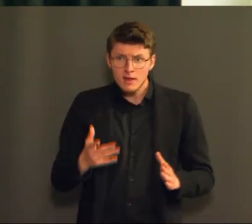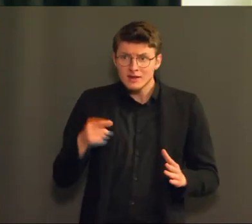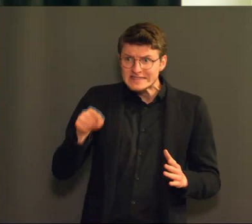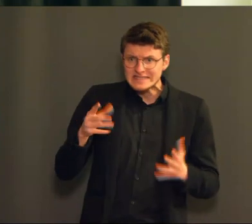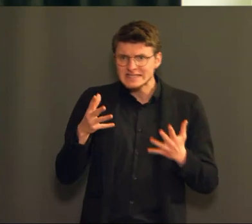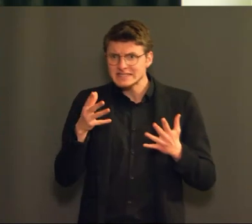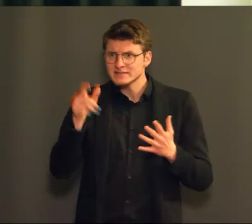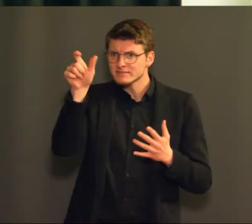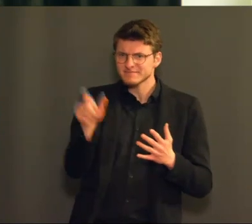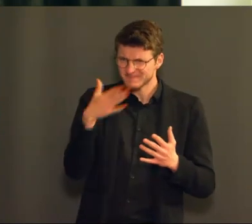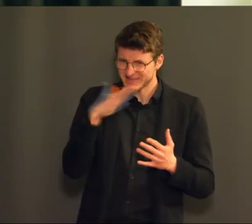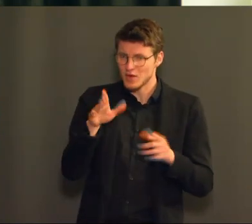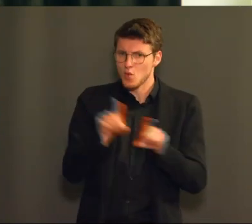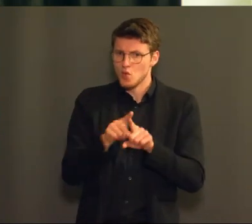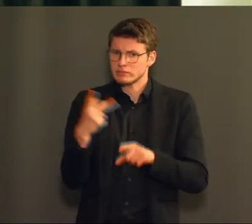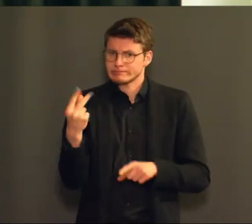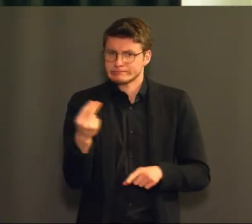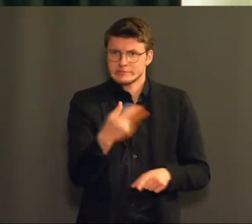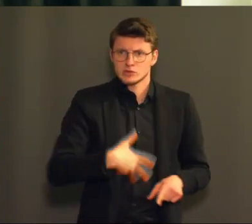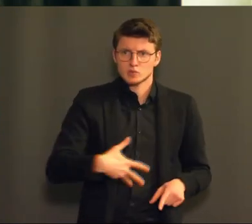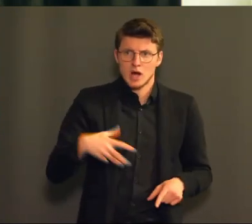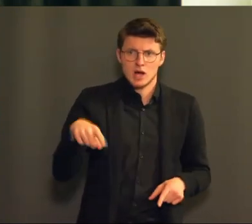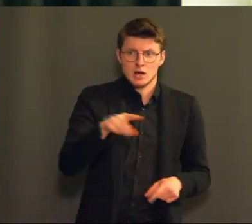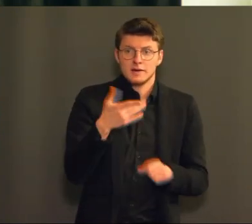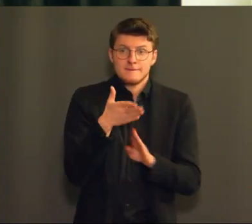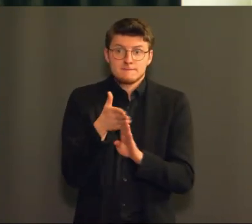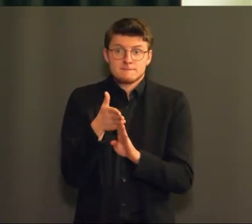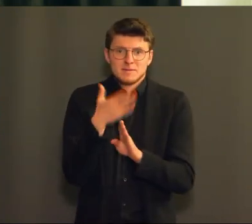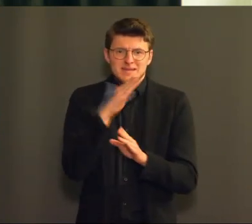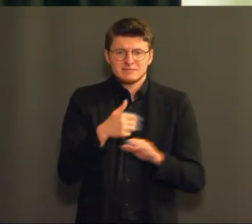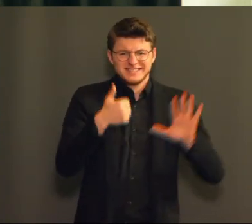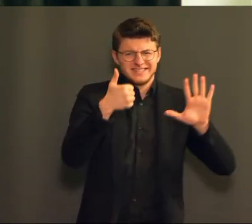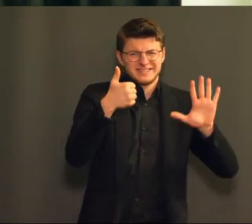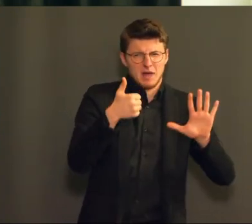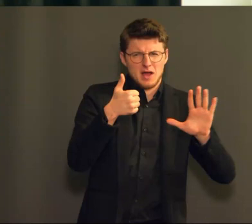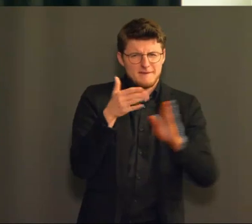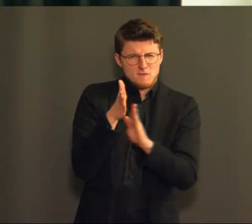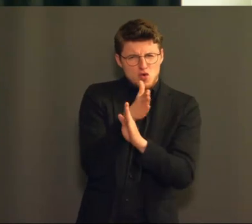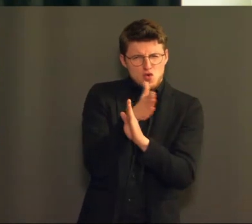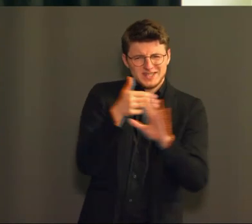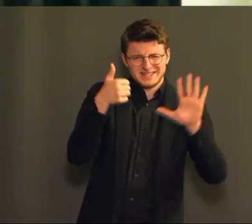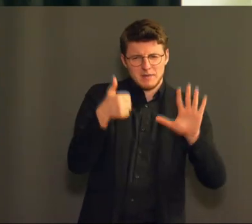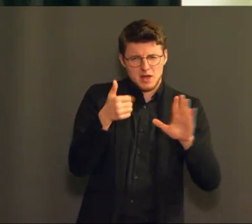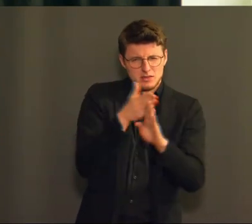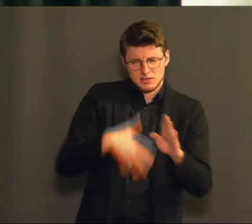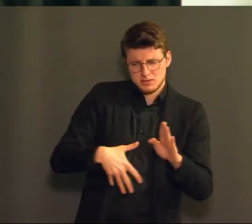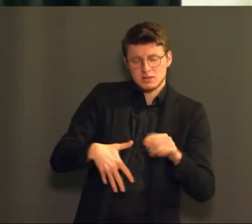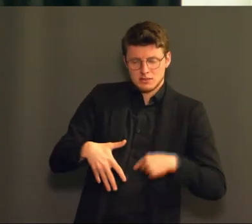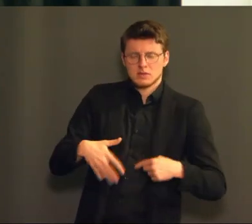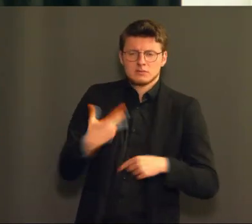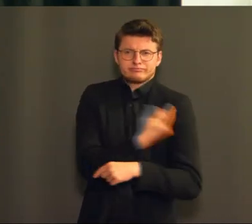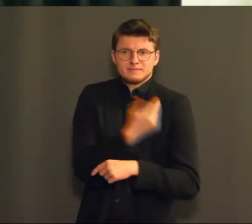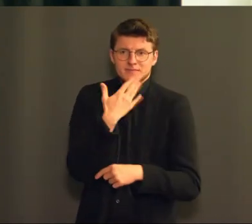van de zwangerschap. Bij de geboorte zal het kind dan ook antistoffen tegen COVID-19 hebben. En door